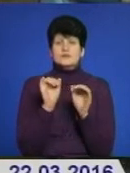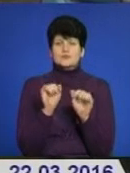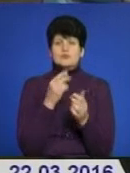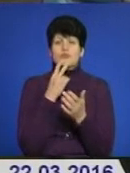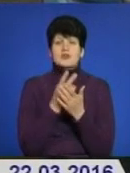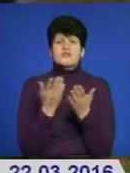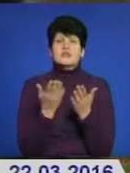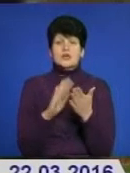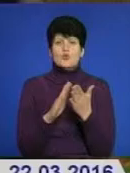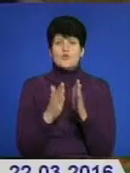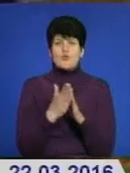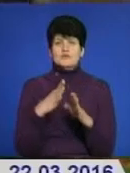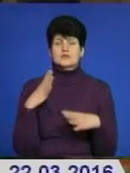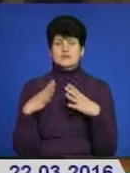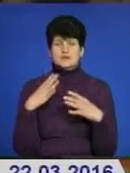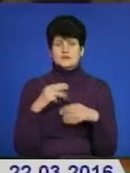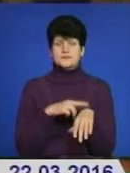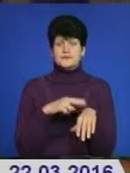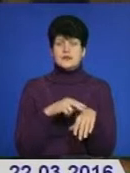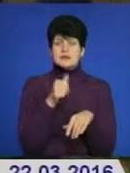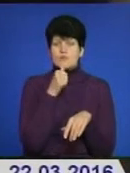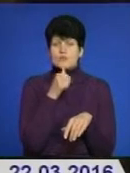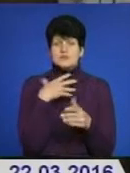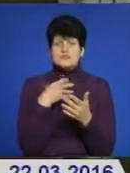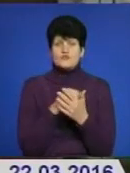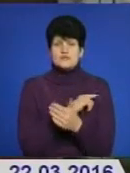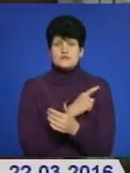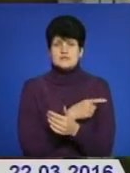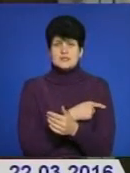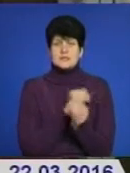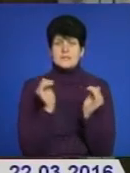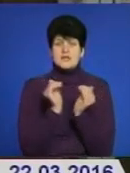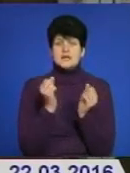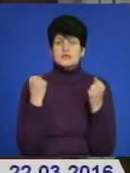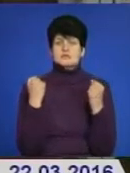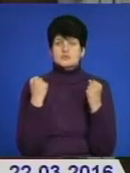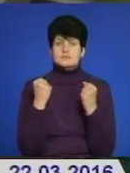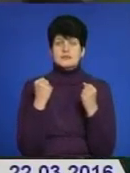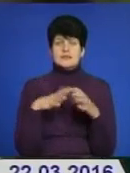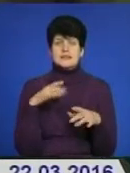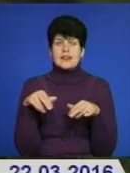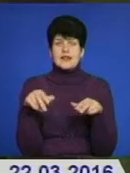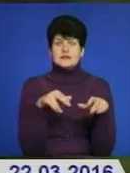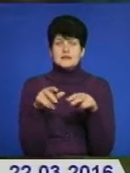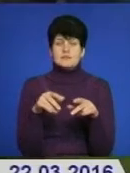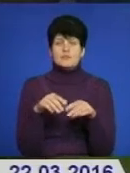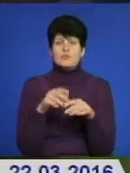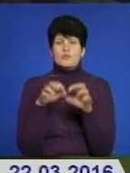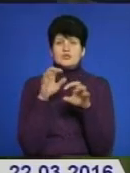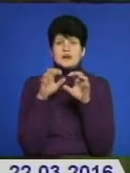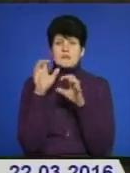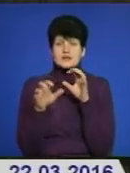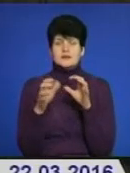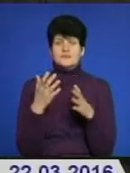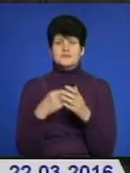яких умовах тренуються правоохоронці, та спробували власні сили. Маленькі спортсмени спритно лазили по драбинах та підтягувалися на